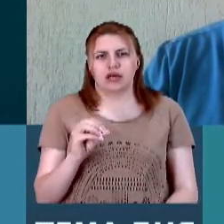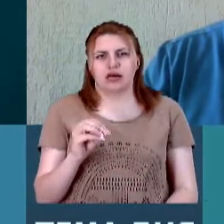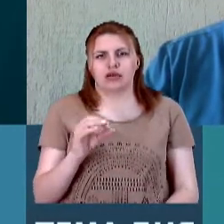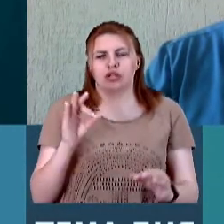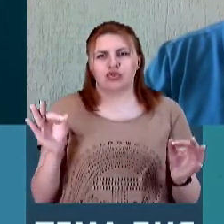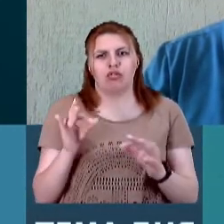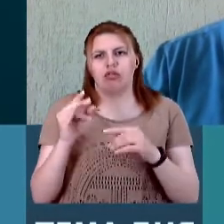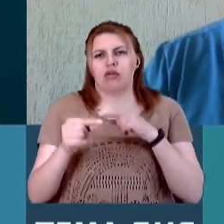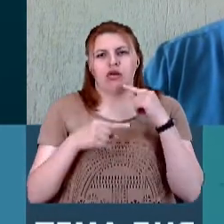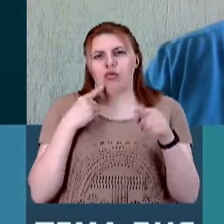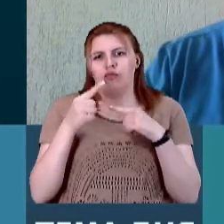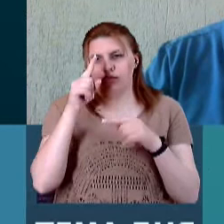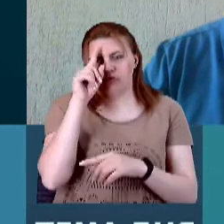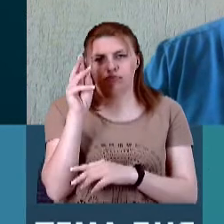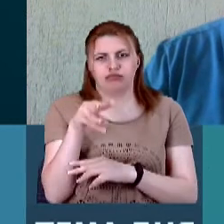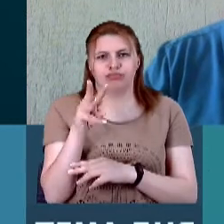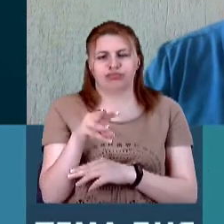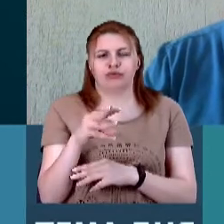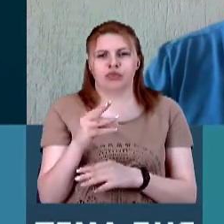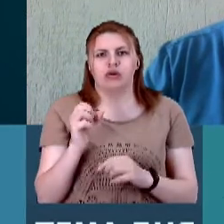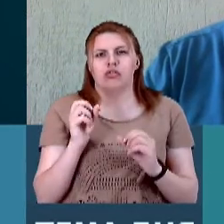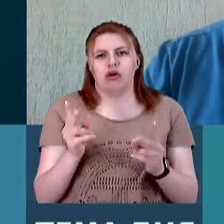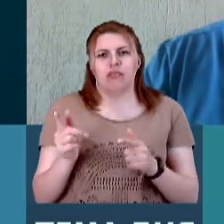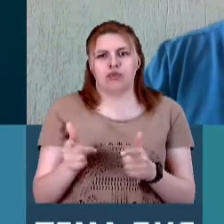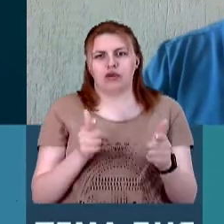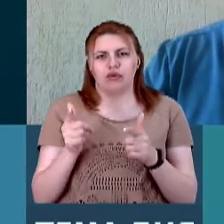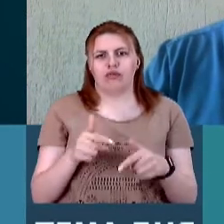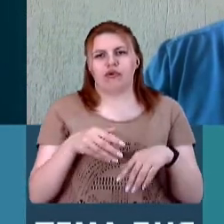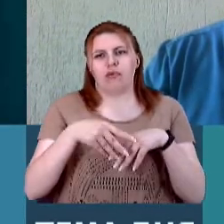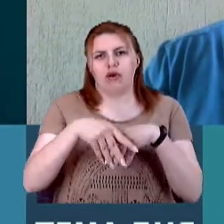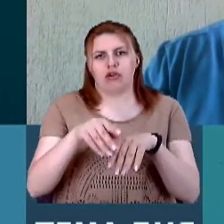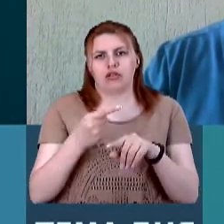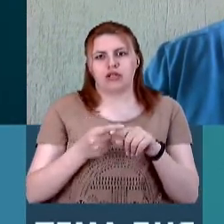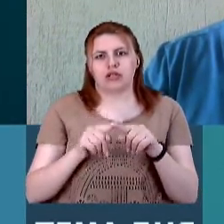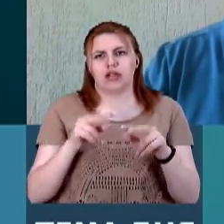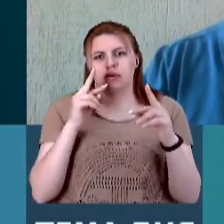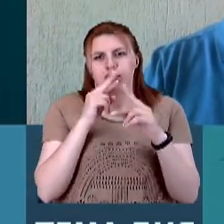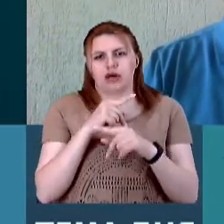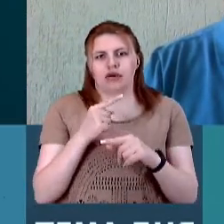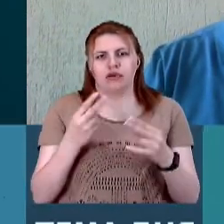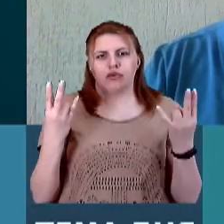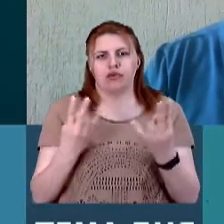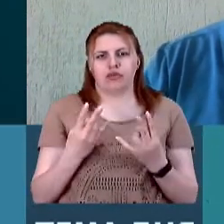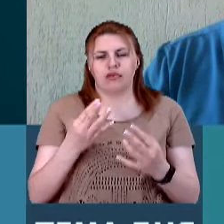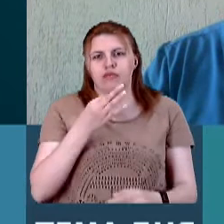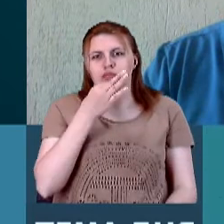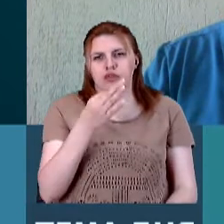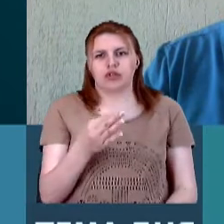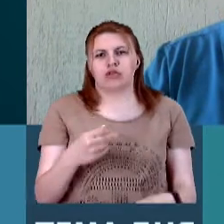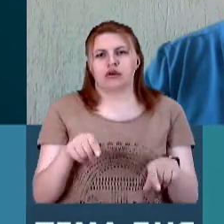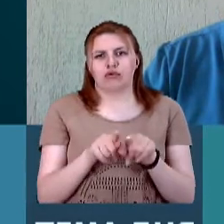все проходить в рамках начебто підготовки парадів. Це неправильно. І тут варто, скажімо, цю